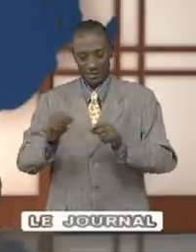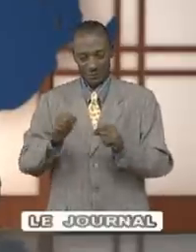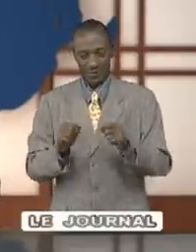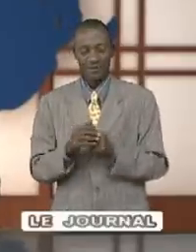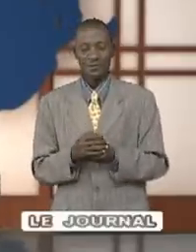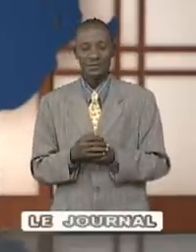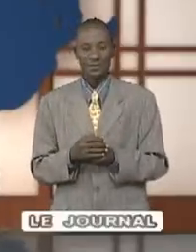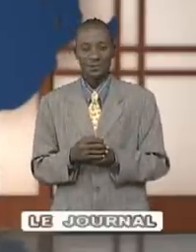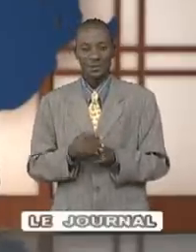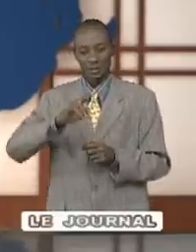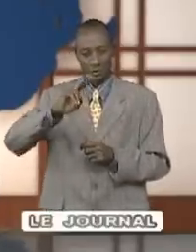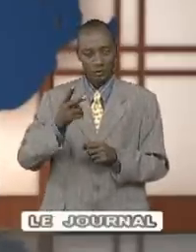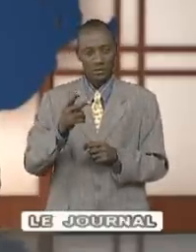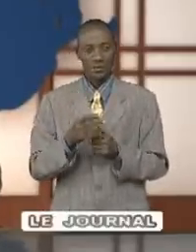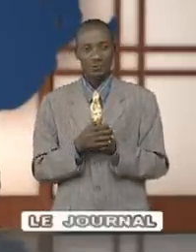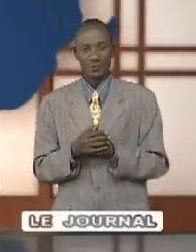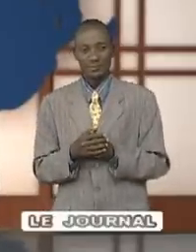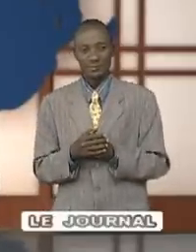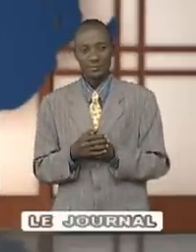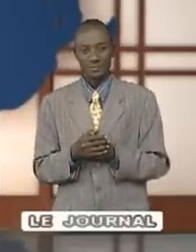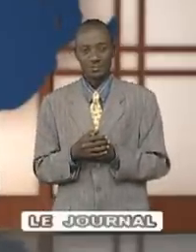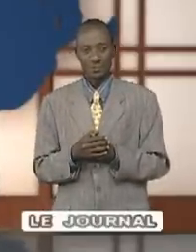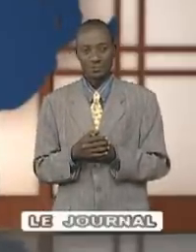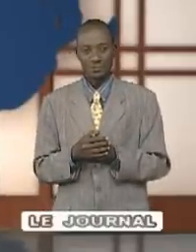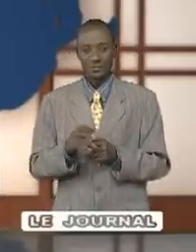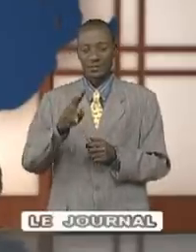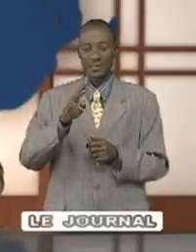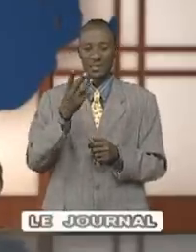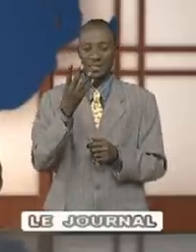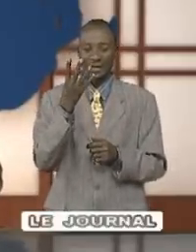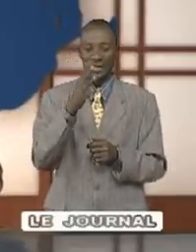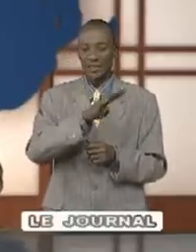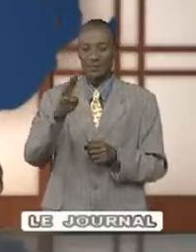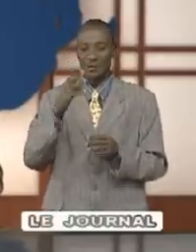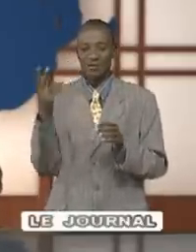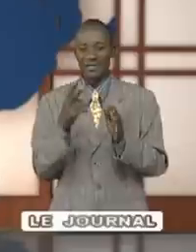deuxième vacation, les candidats portant le numéro d'ordre allant de 4027 à